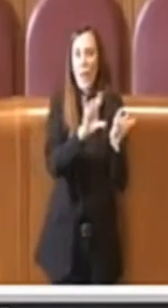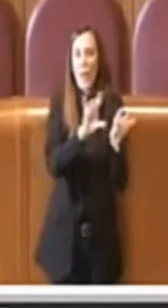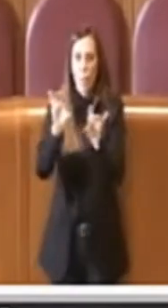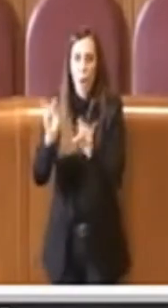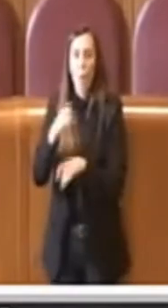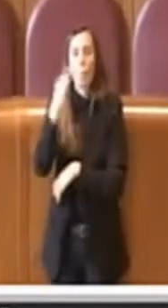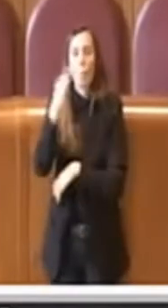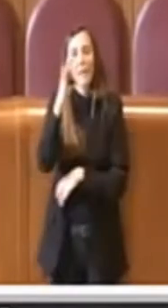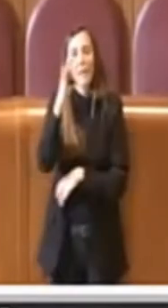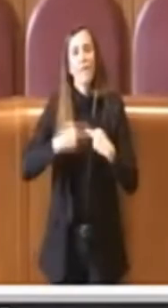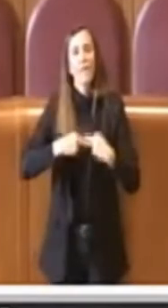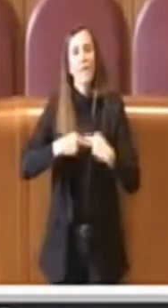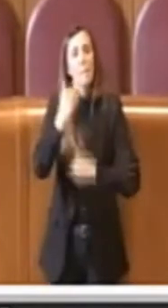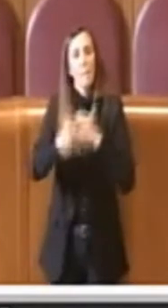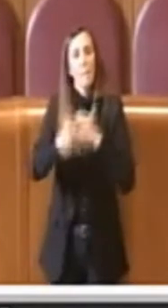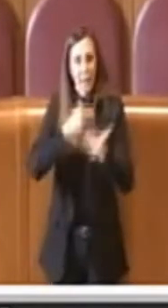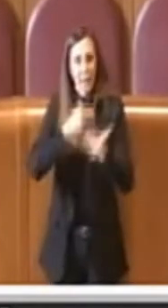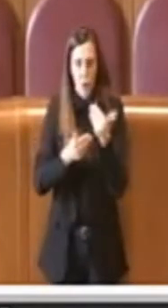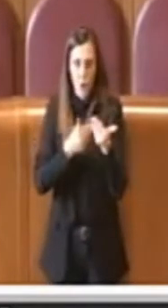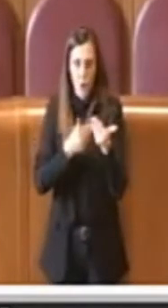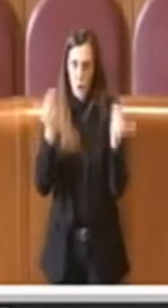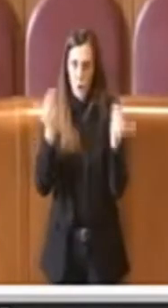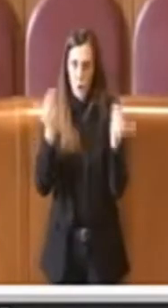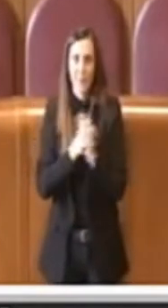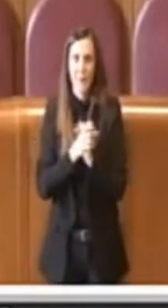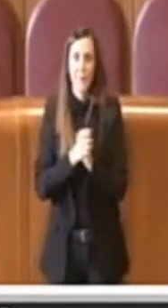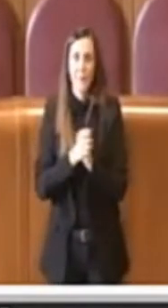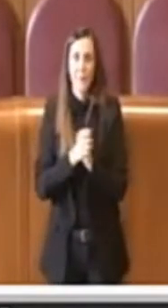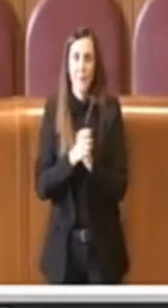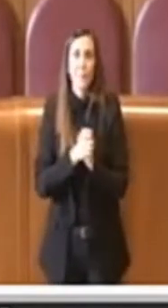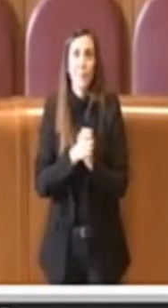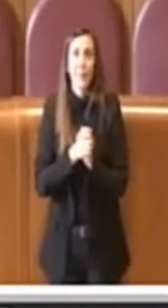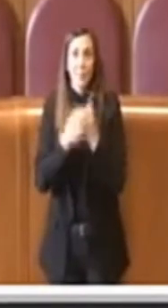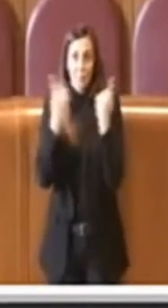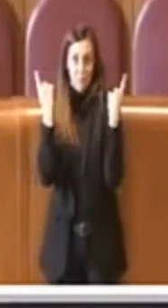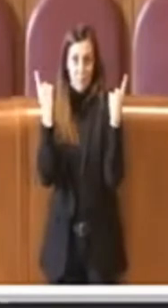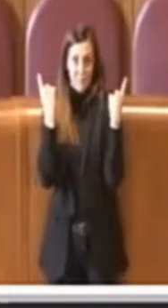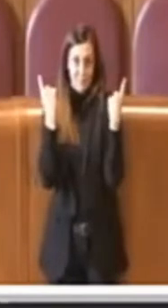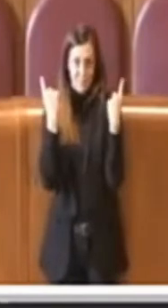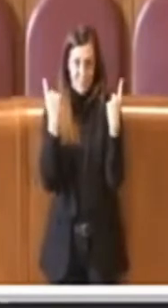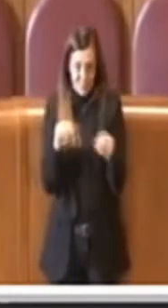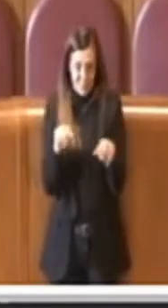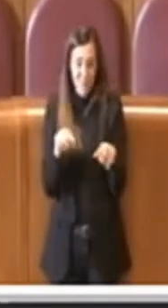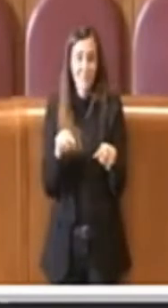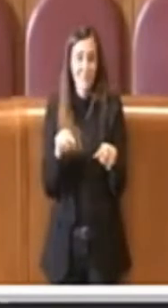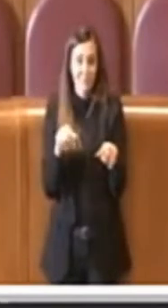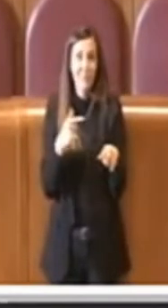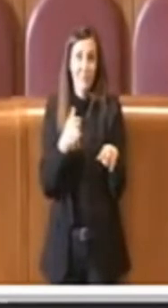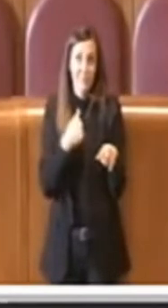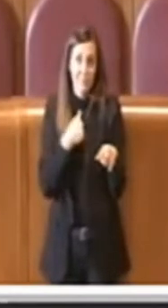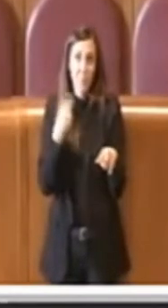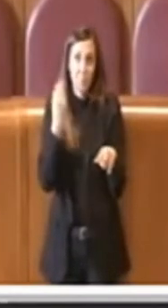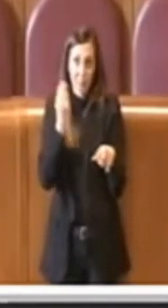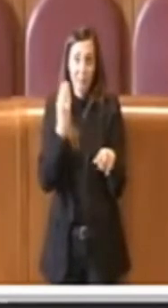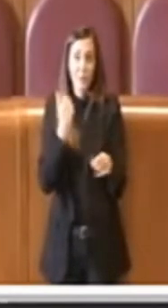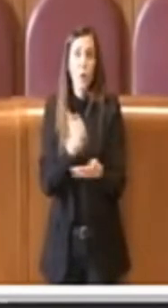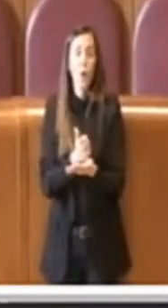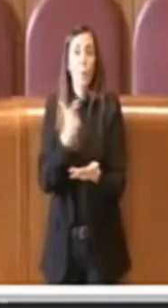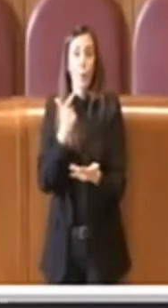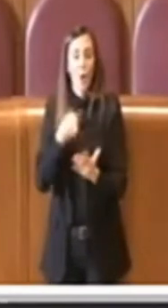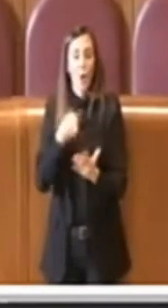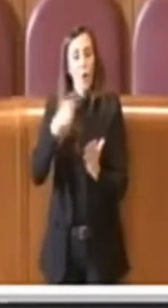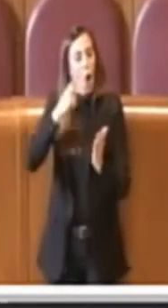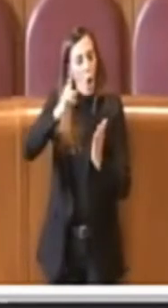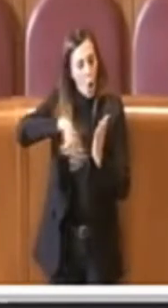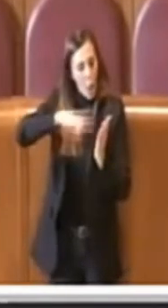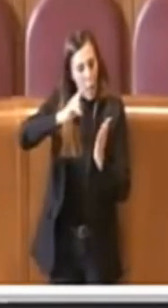vita che già tutti conosciamo. E secondo me su questo sarebbe fondamentale. Ho letto che